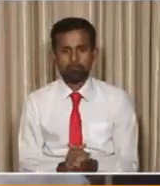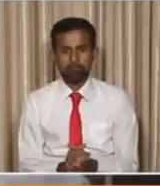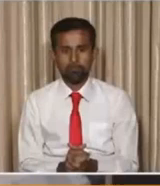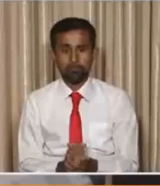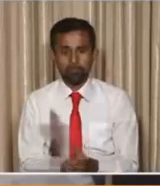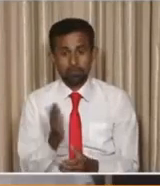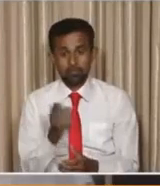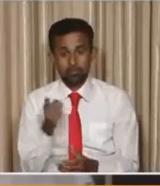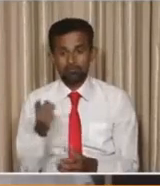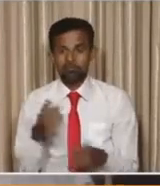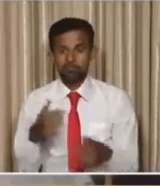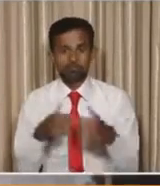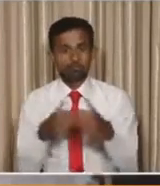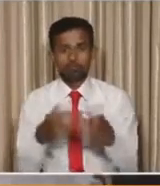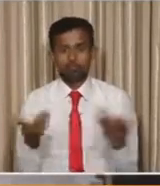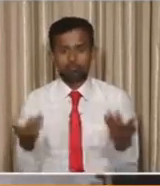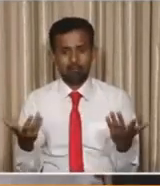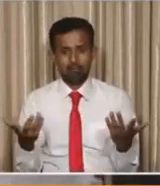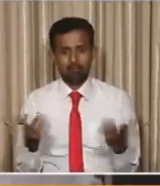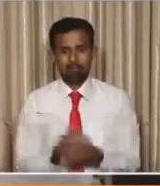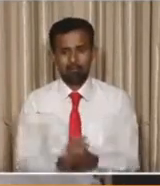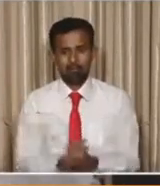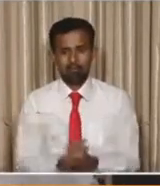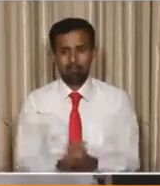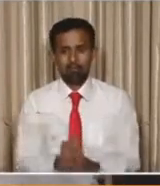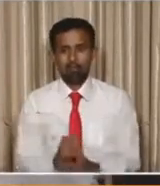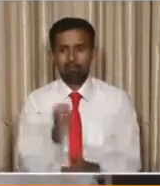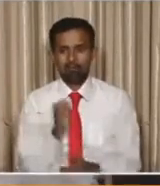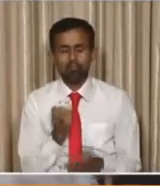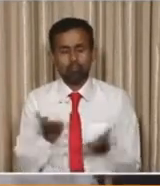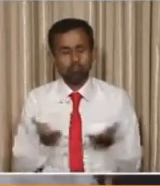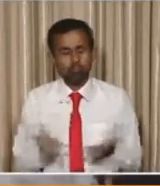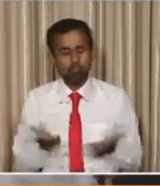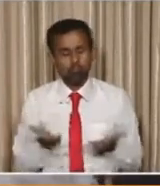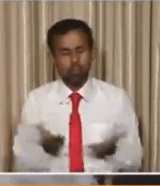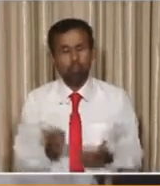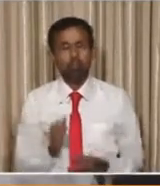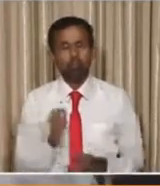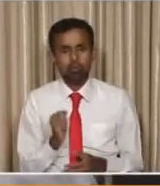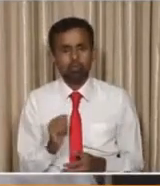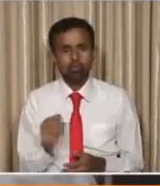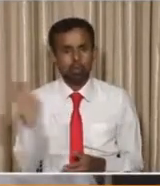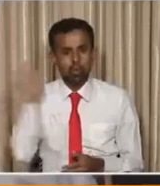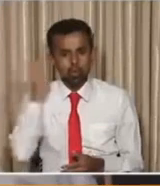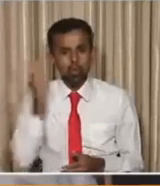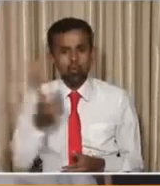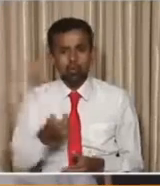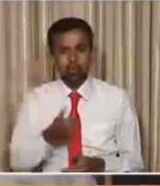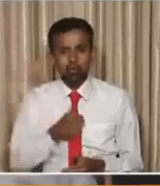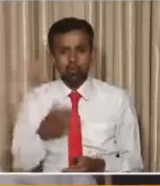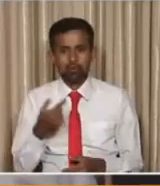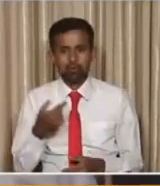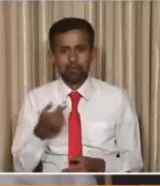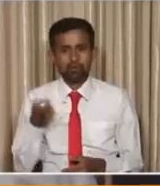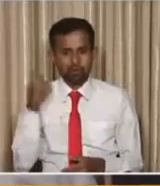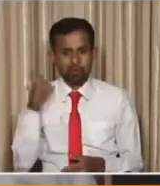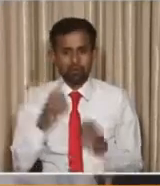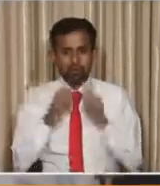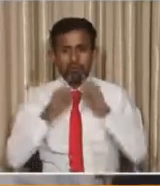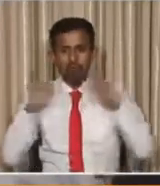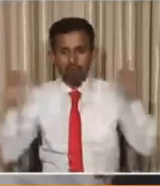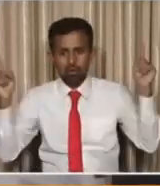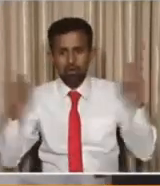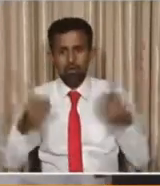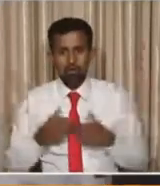ඒ නිසා එතන මේක නැහැ ඒත් මොකද්ද මෙතන උනේ කියලා මං අහන්න කැමතියි ඉතින් මෙතුමා ඊයේ ප්‍රකාශ කරපු නිසා මට